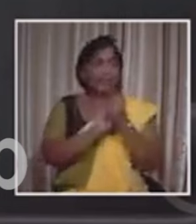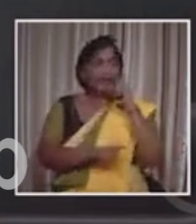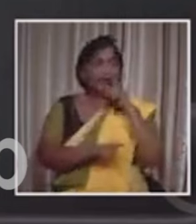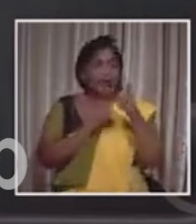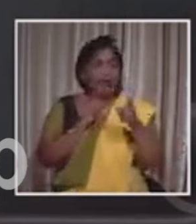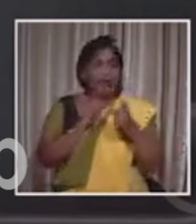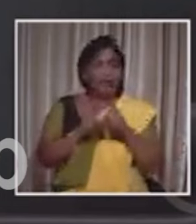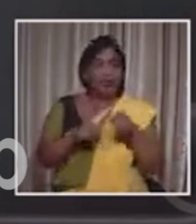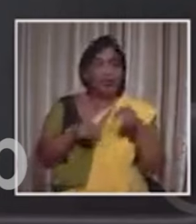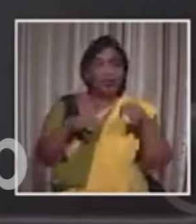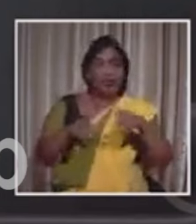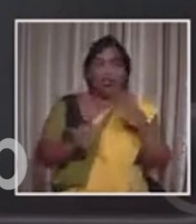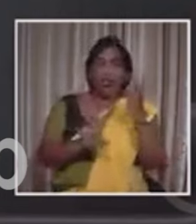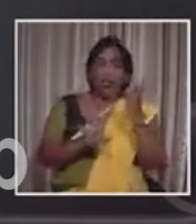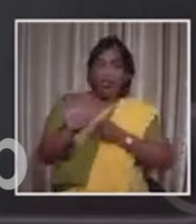ඇතුලේ ඉන්නවා.